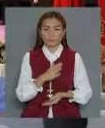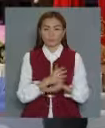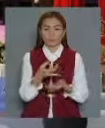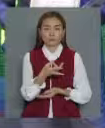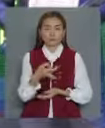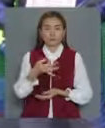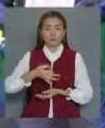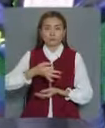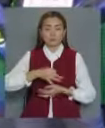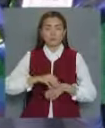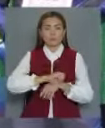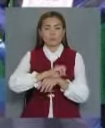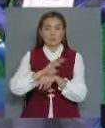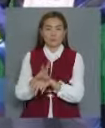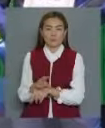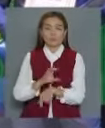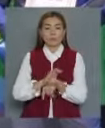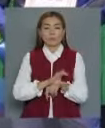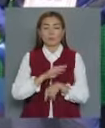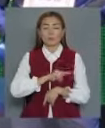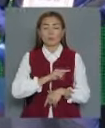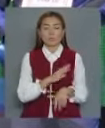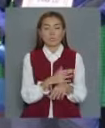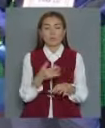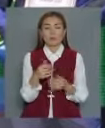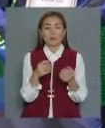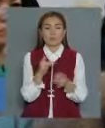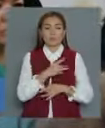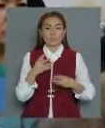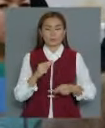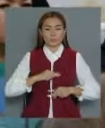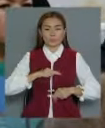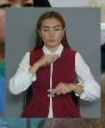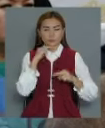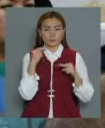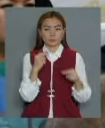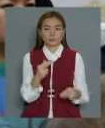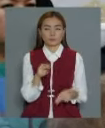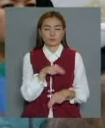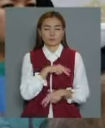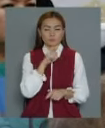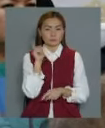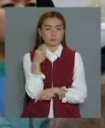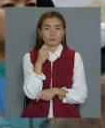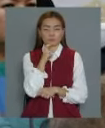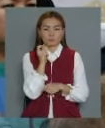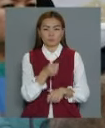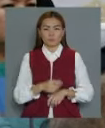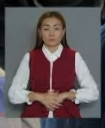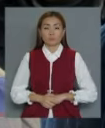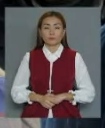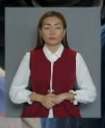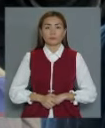аудан, облыс халқын жергілікті көкөніспен қамтып отыр. Атаулы мерекеде оның еңбегі еленіп, үздік егінші аталымымен марапатталды.